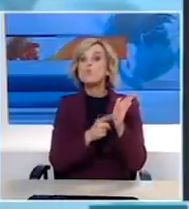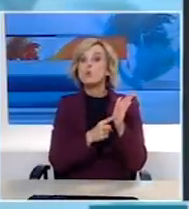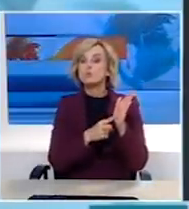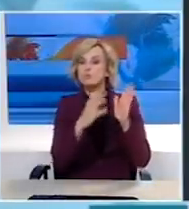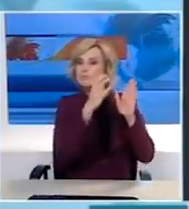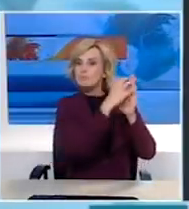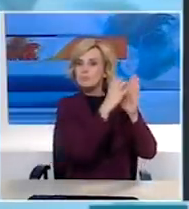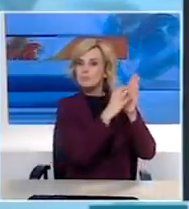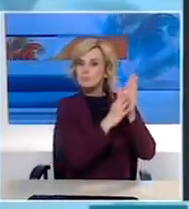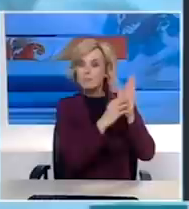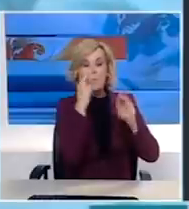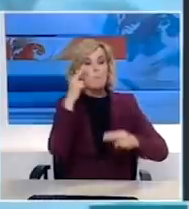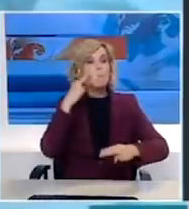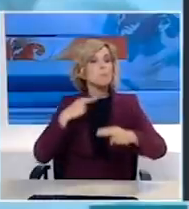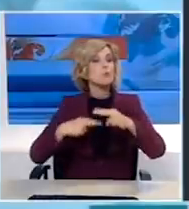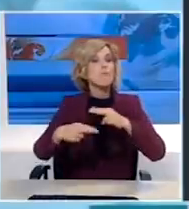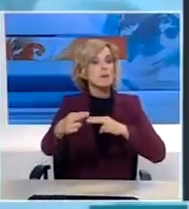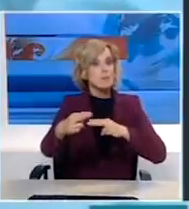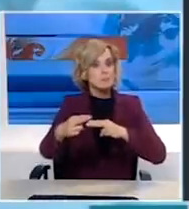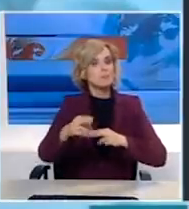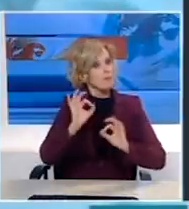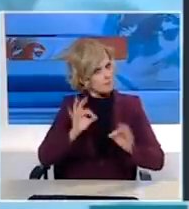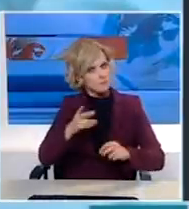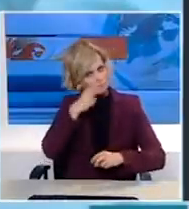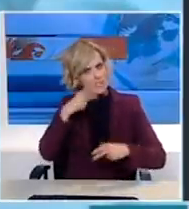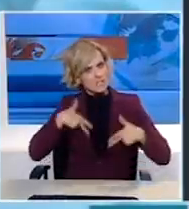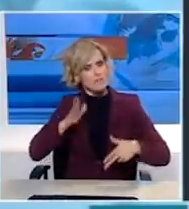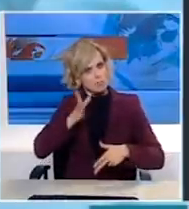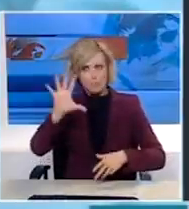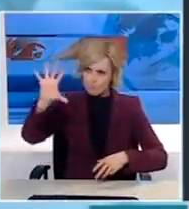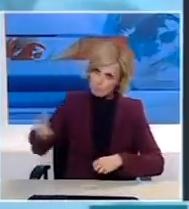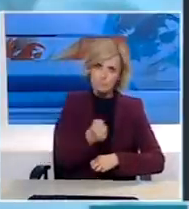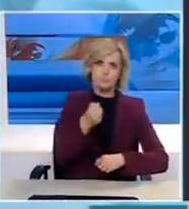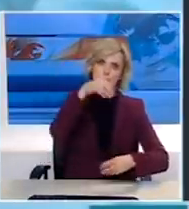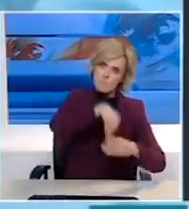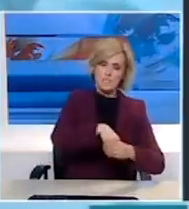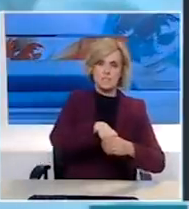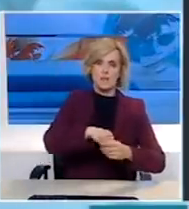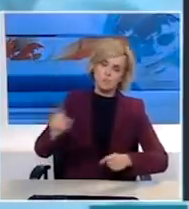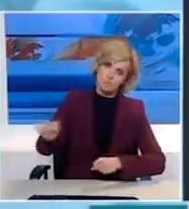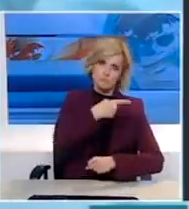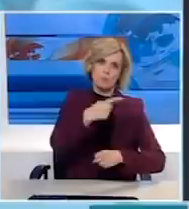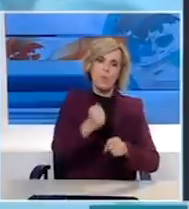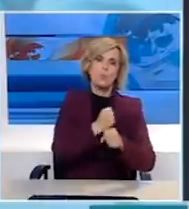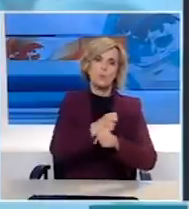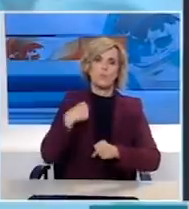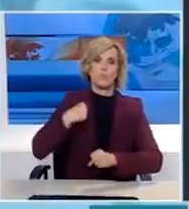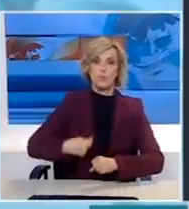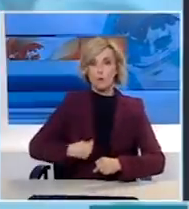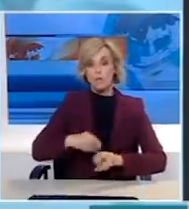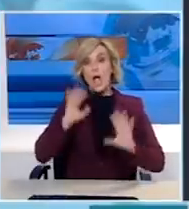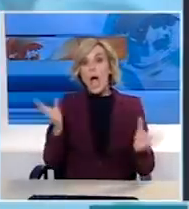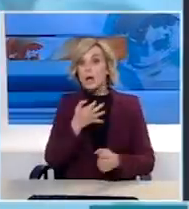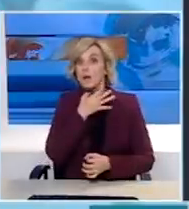περιεχομένου προβλέπεται σαφώς και η επίταξη αυτών των γιατρών. Στη μάχη αυτή για τον κορονοϊό δεν περισσεύει κανένας, εφόσον